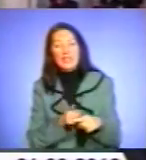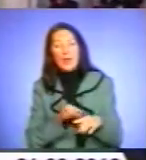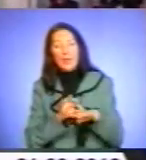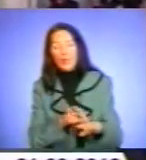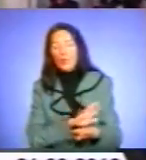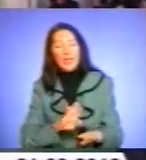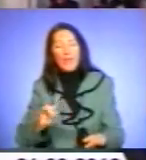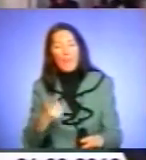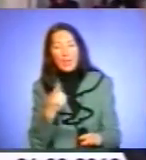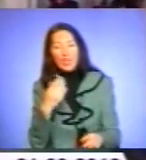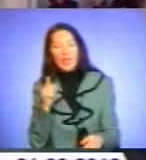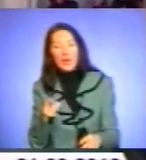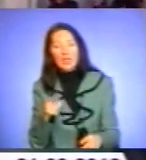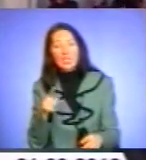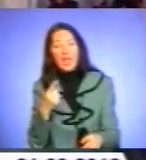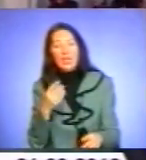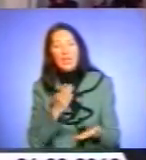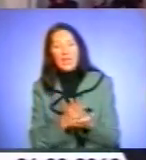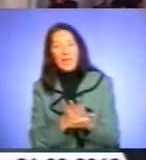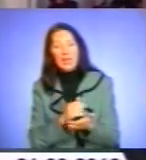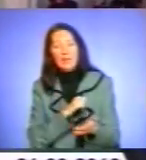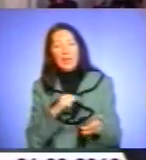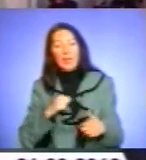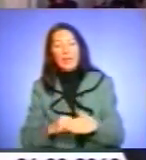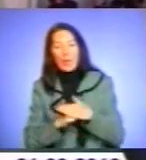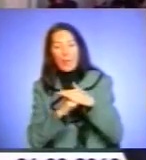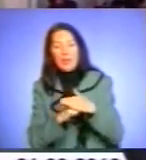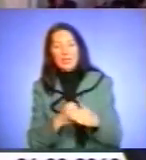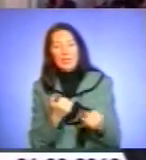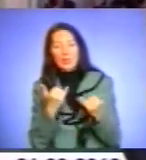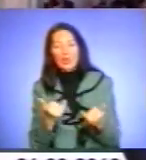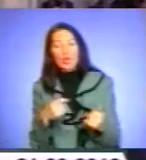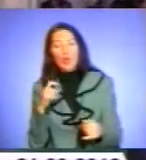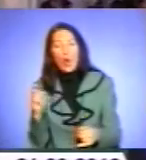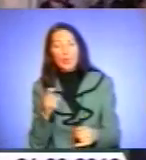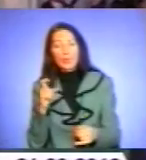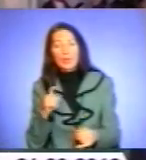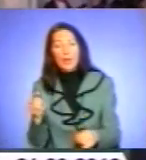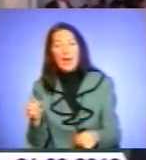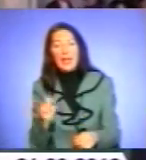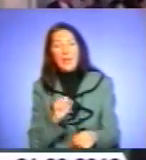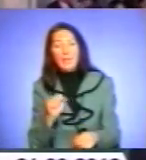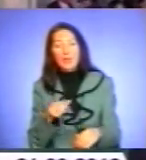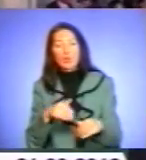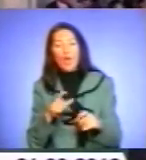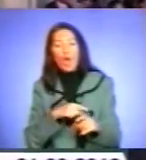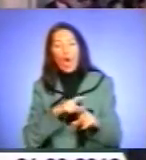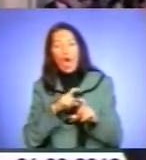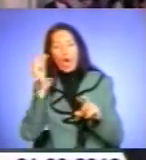вперше. Воно вперше є саме на базі сьогоднішнього господаря Теребовлянської загальноосвітньої школи номер